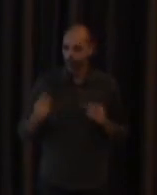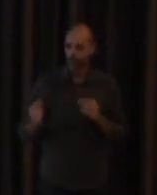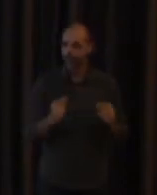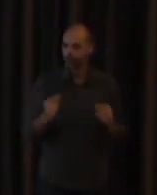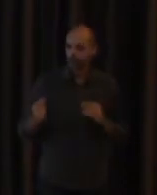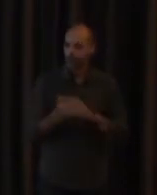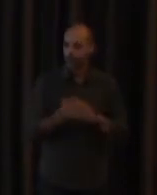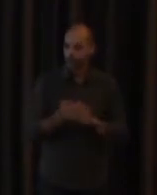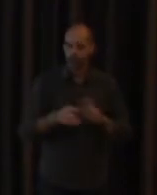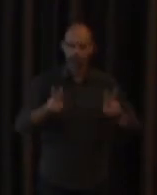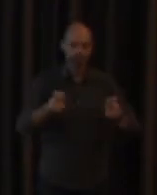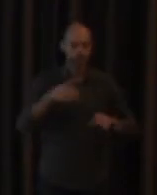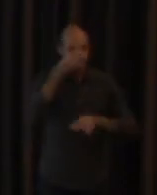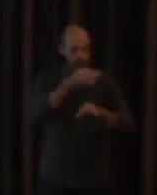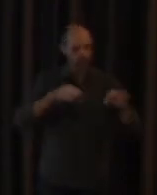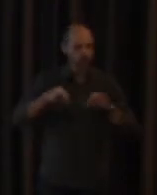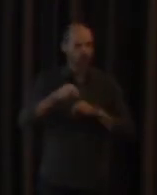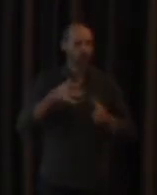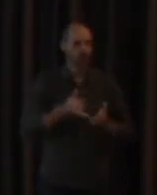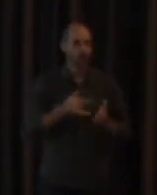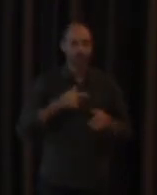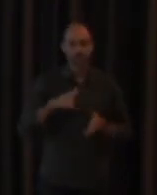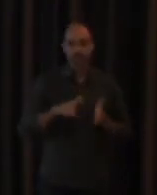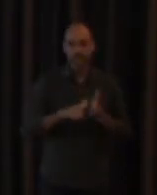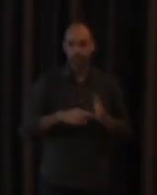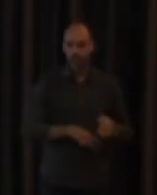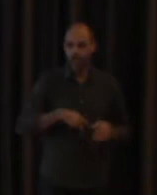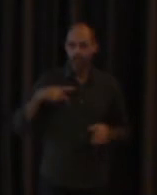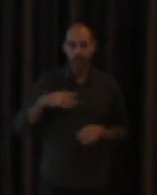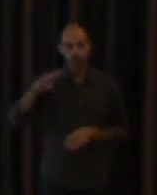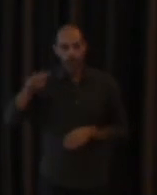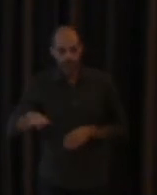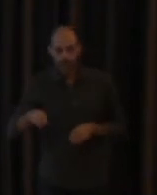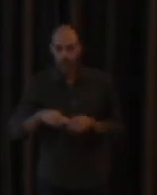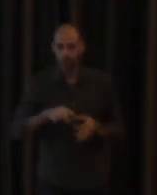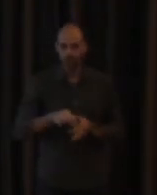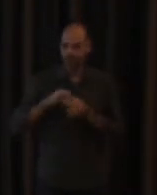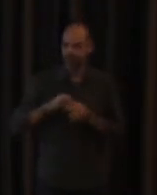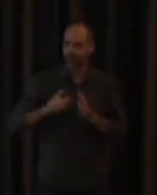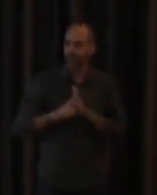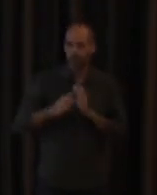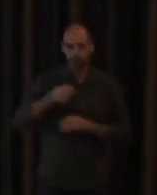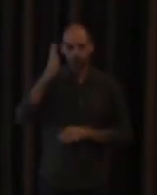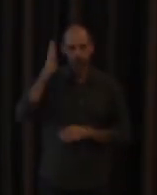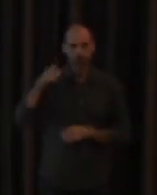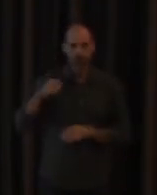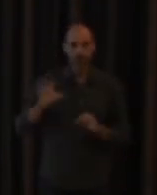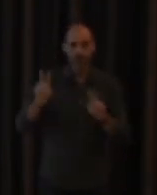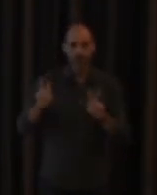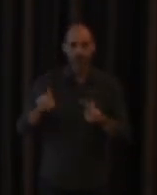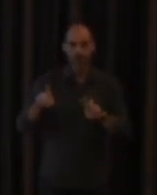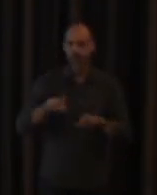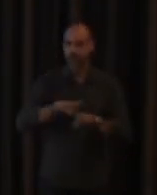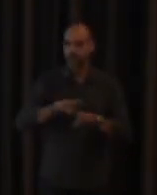pronoms febles en les llengües en general, però en el català com a llengua romànica en particular, els pronoms febles tenen un